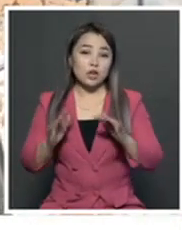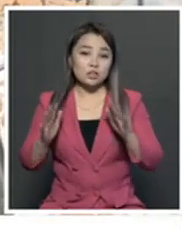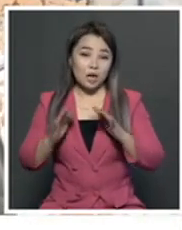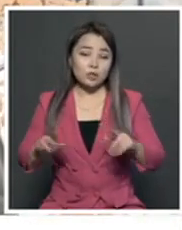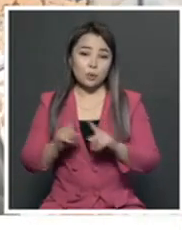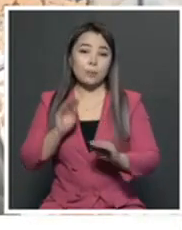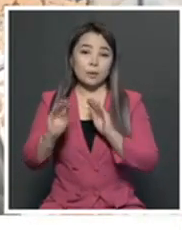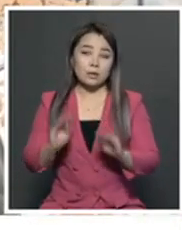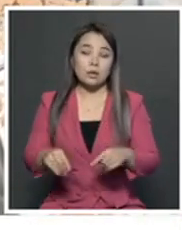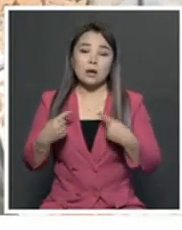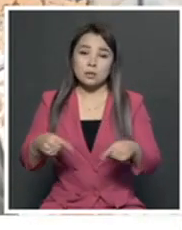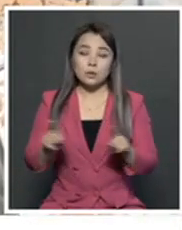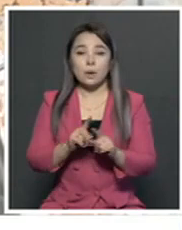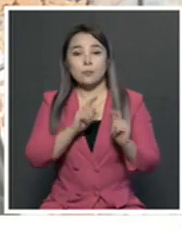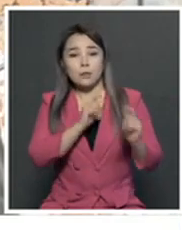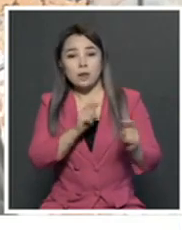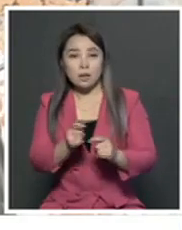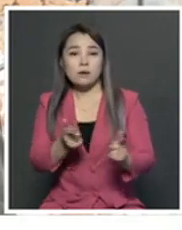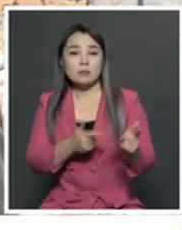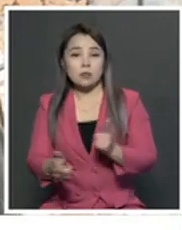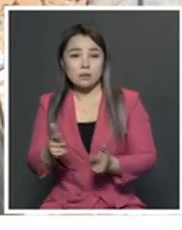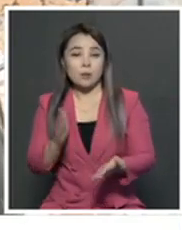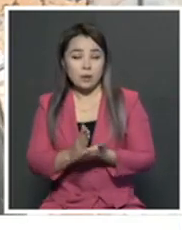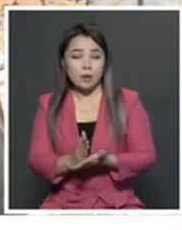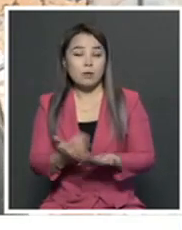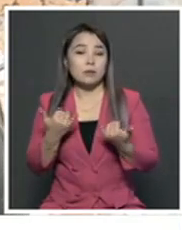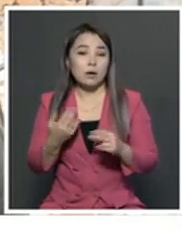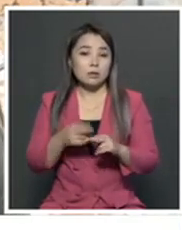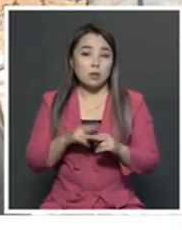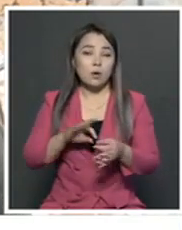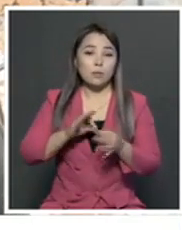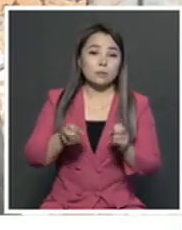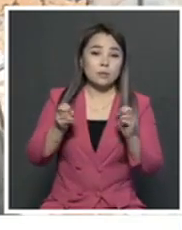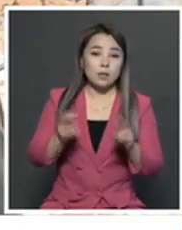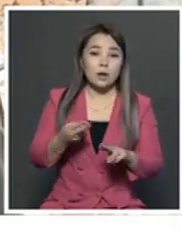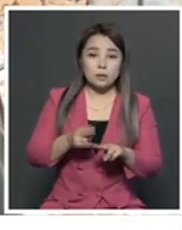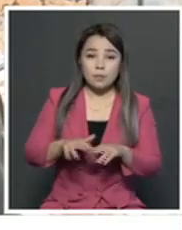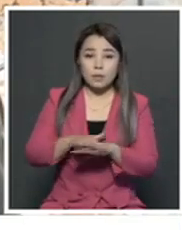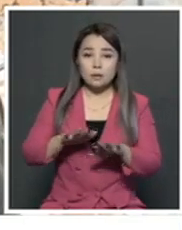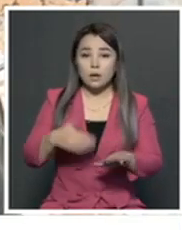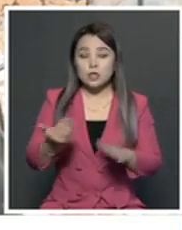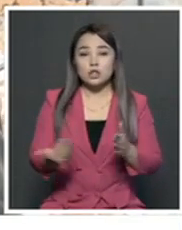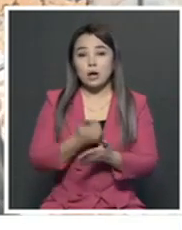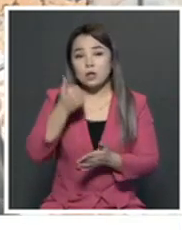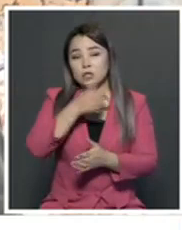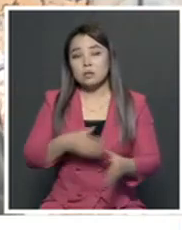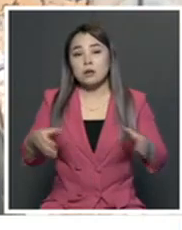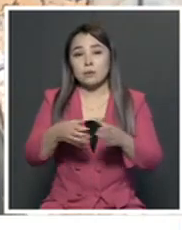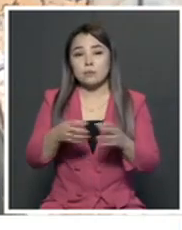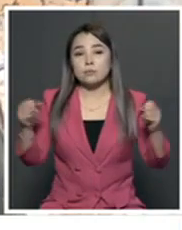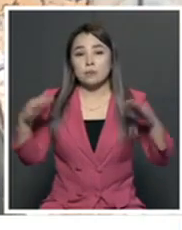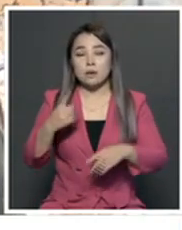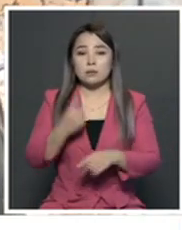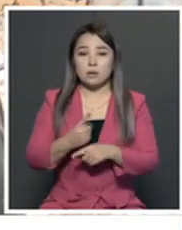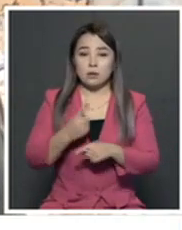безендіретін заттарды, басқа да сый сияпаттардың бәрін дайындай бастады. Енді бір қауіп төнетін нәрсе осы жаңа жылда бас қосу. Міне осы